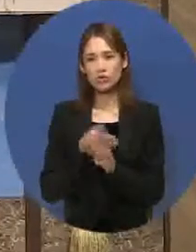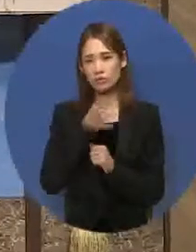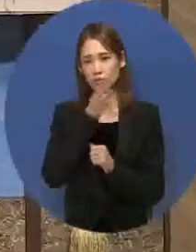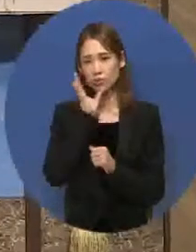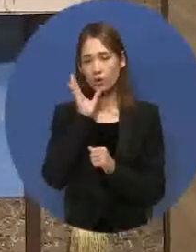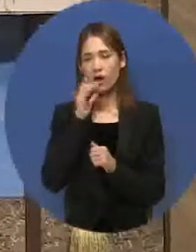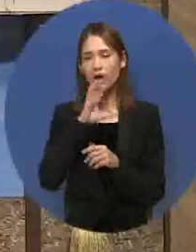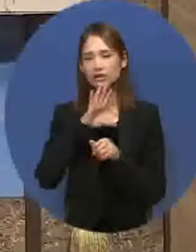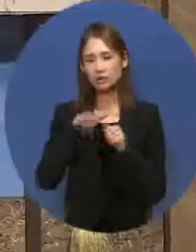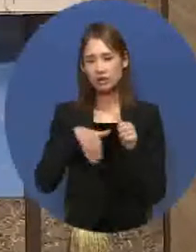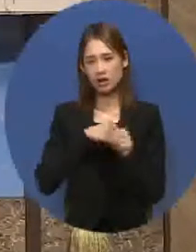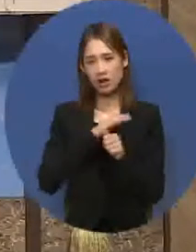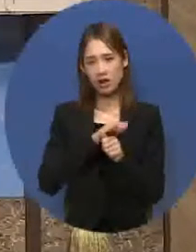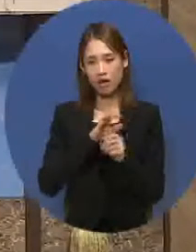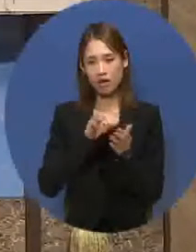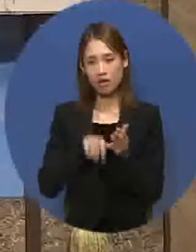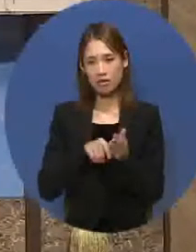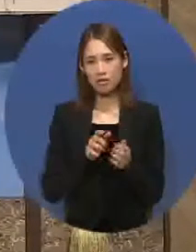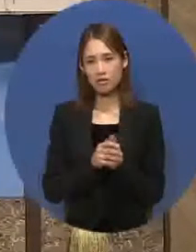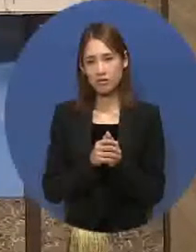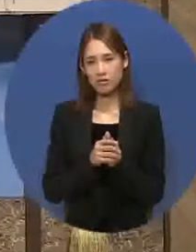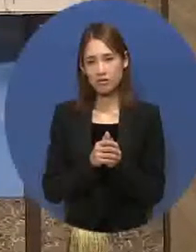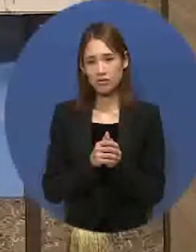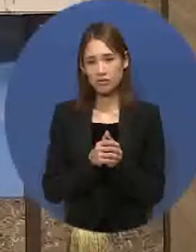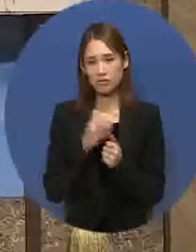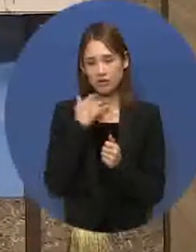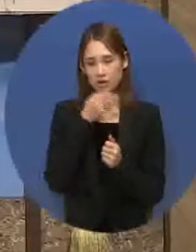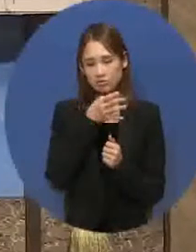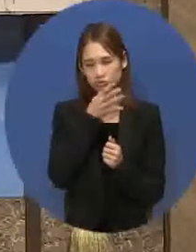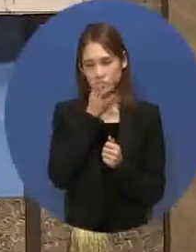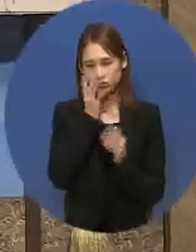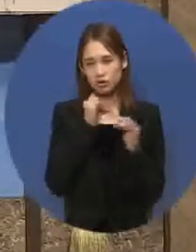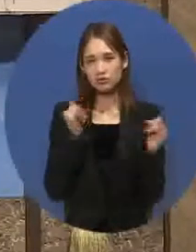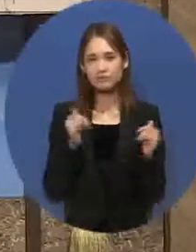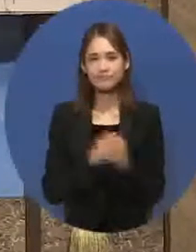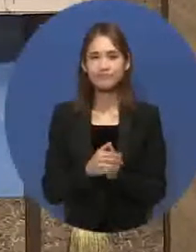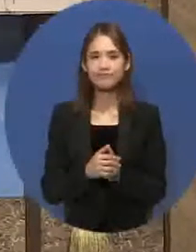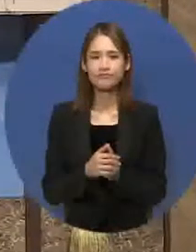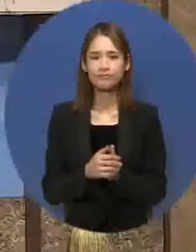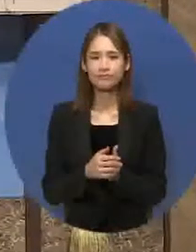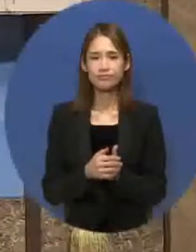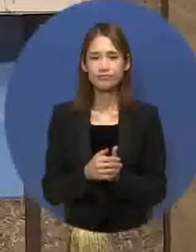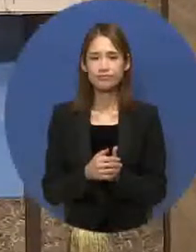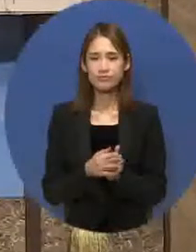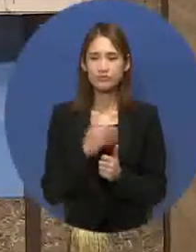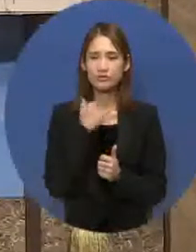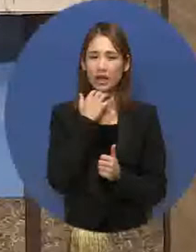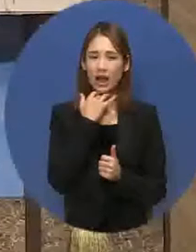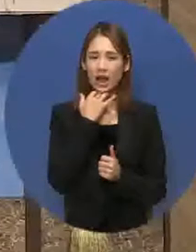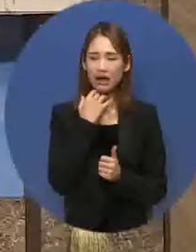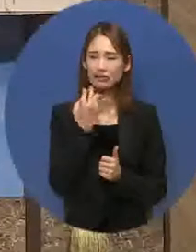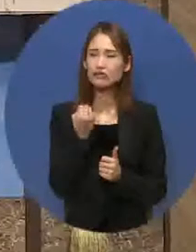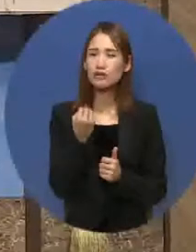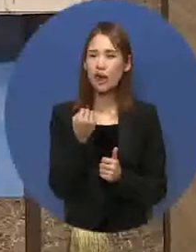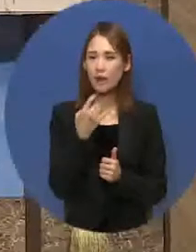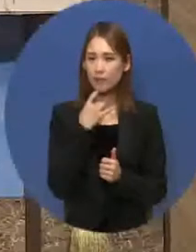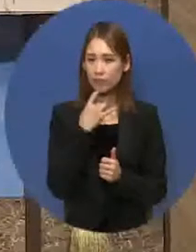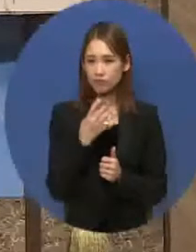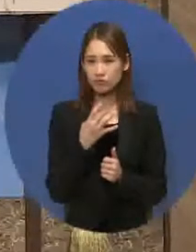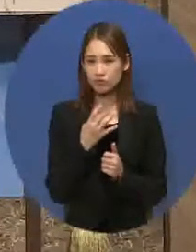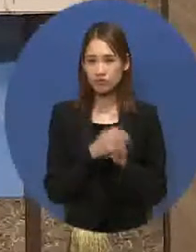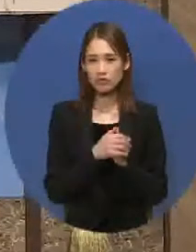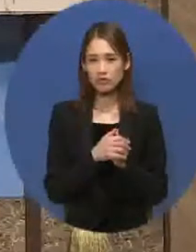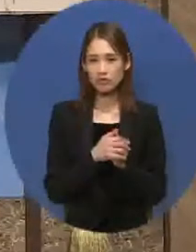시대 아닙니까? 네. 그렇기 때문에 나이 먹은 노인들이 나이는 숫자에 불과합니다.